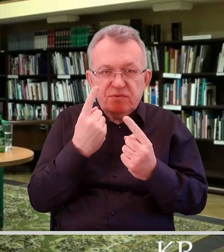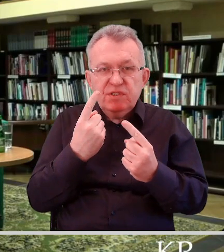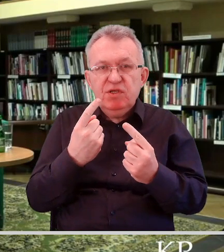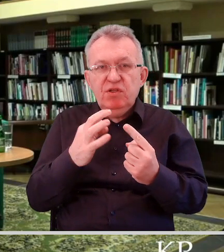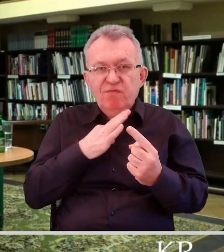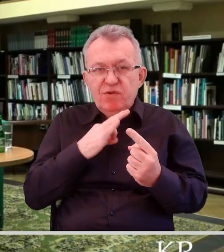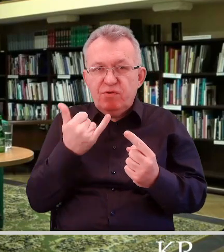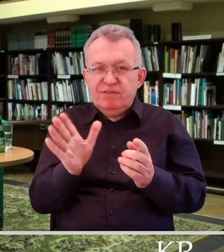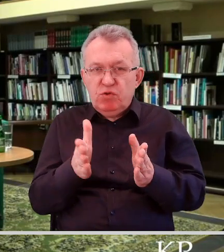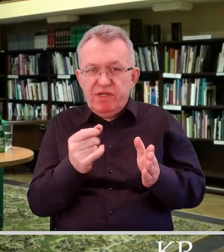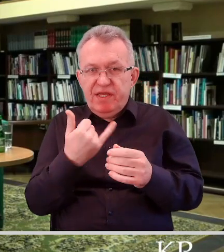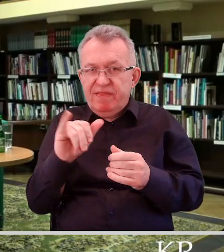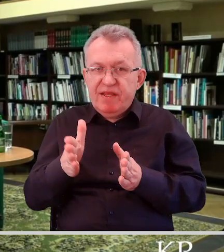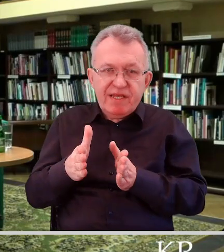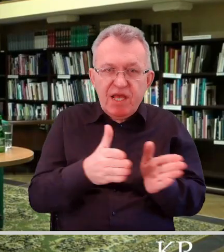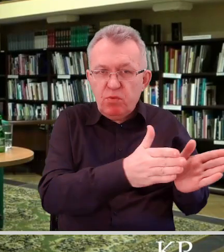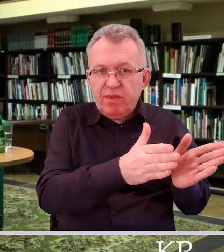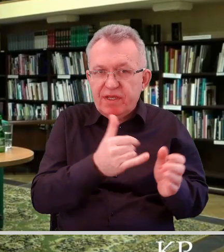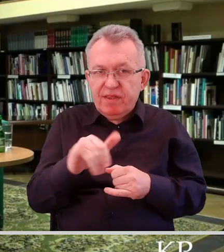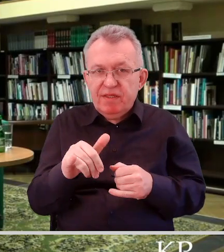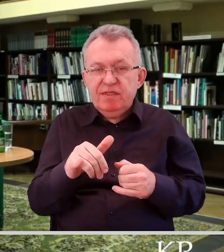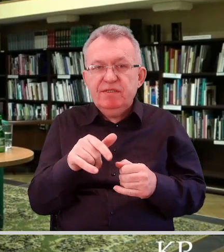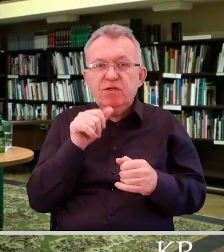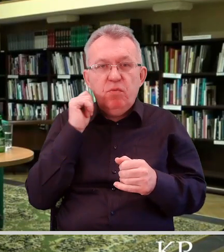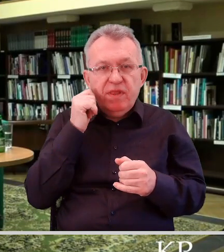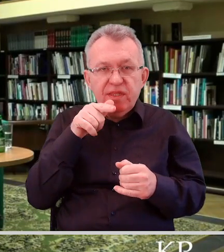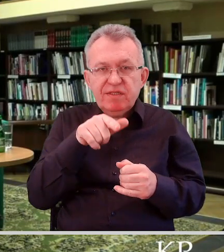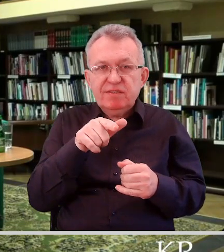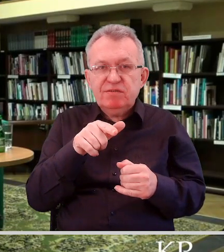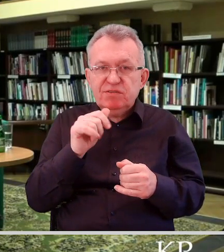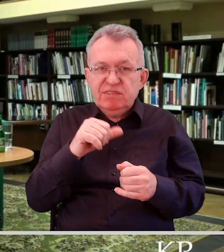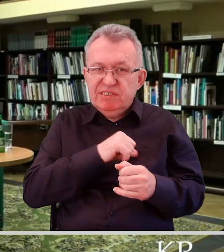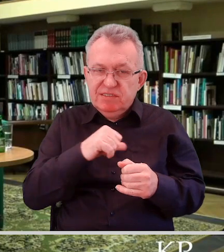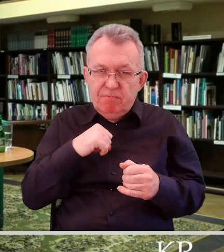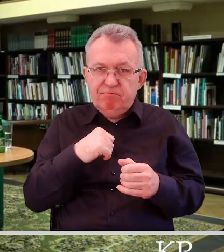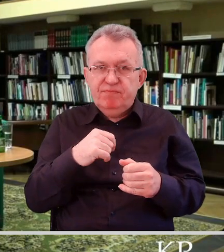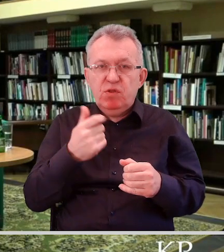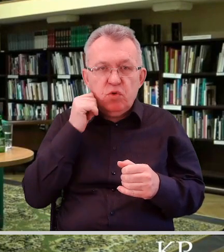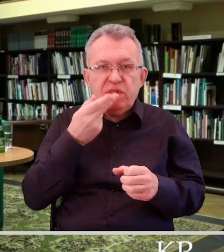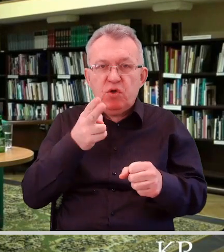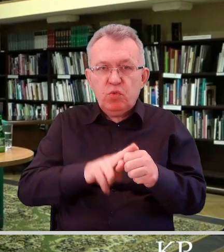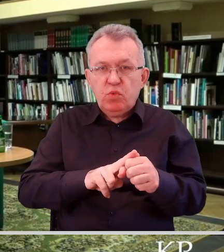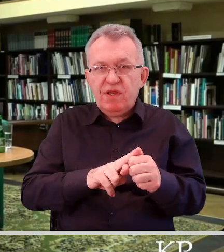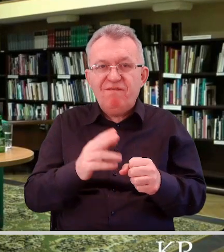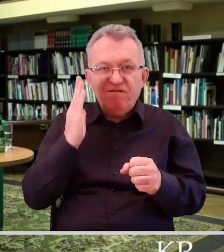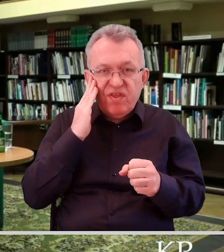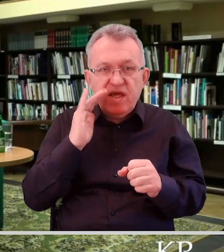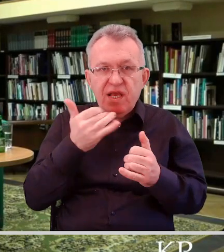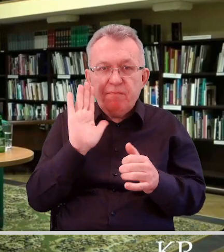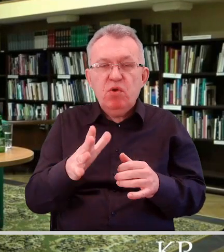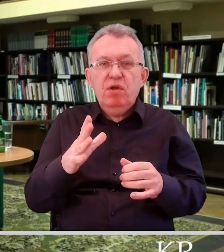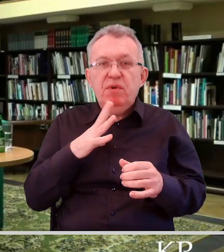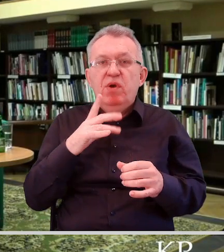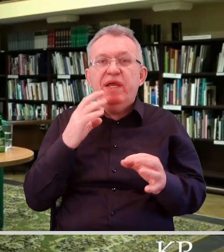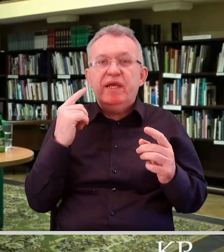sterować w stronę takiej sylwetki samoświadomej dużo bardziej, czyli kobiety, która wie, jaka była